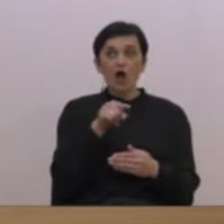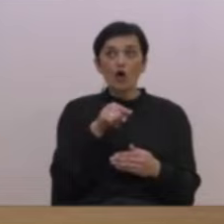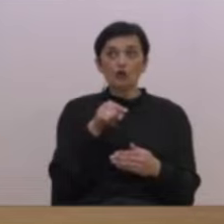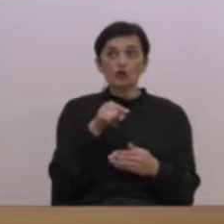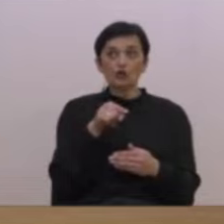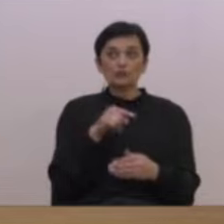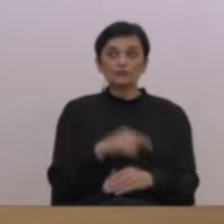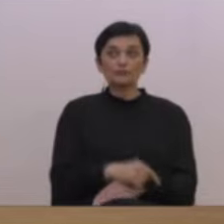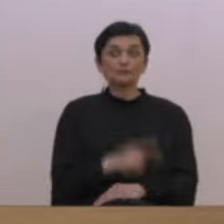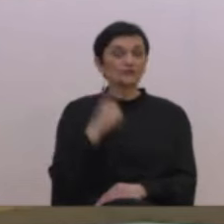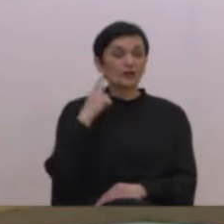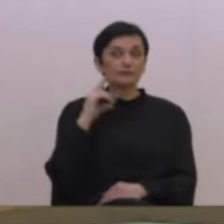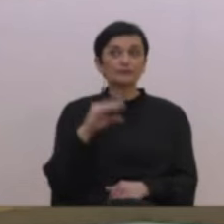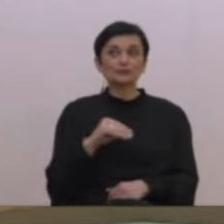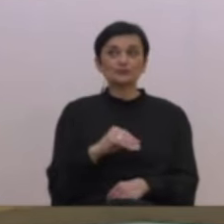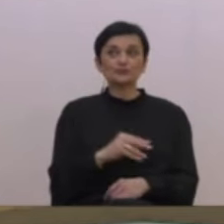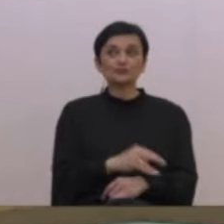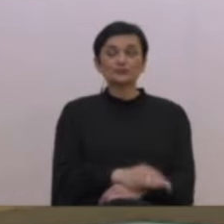shemougdo.